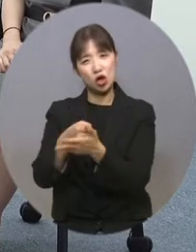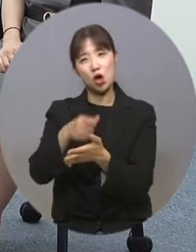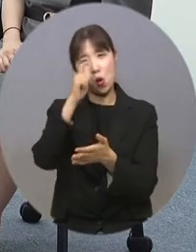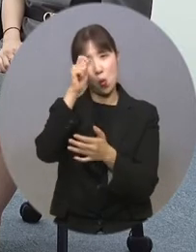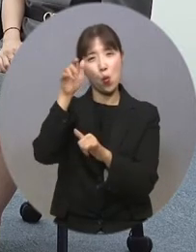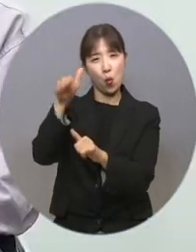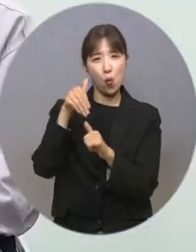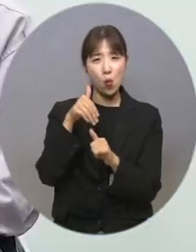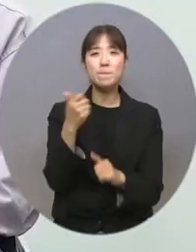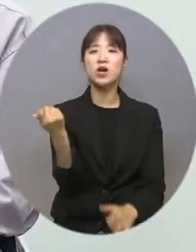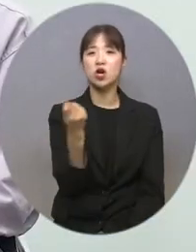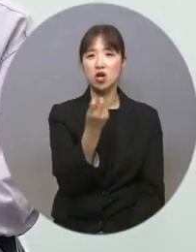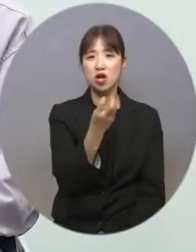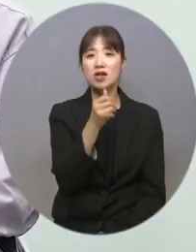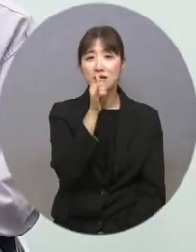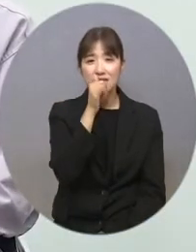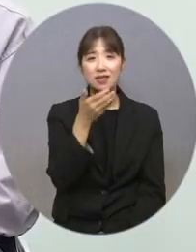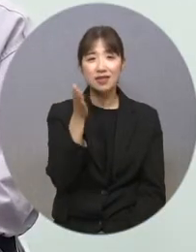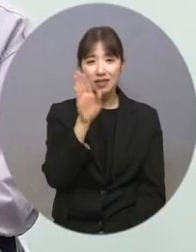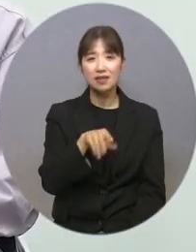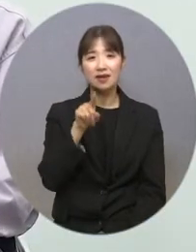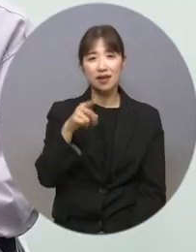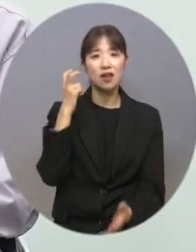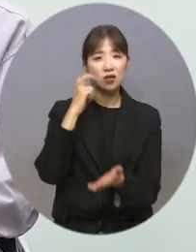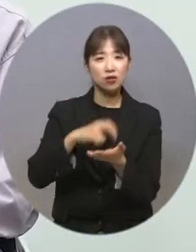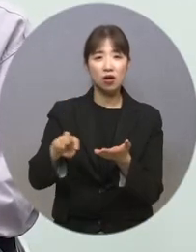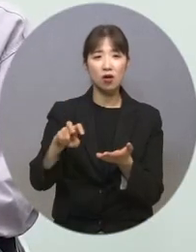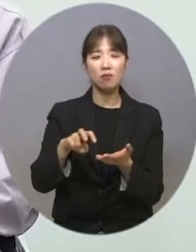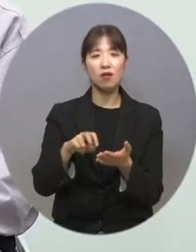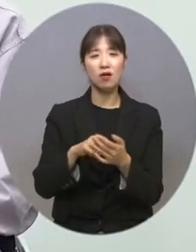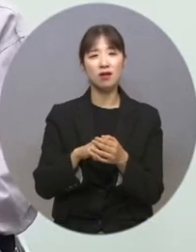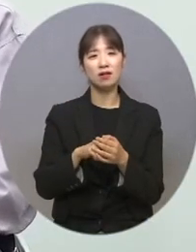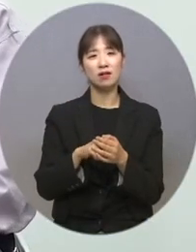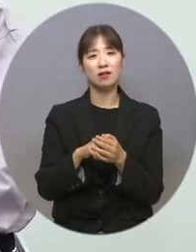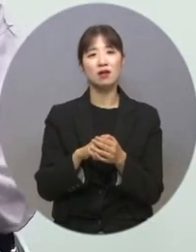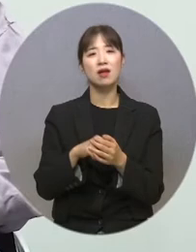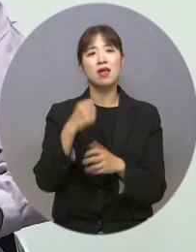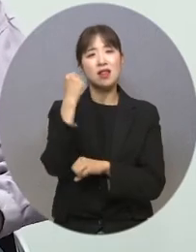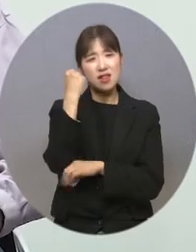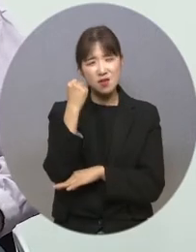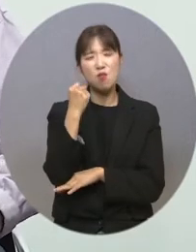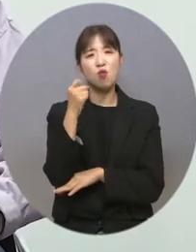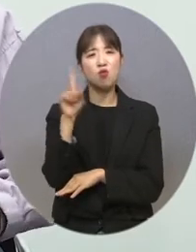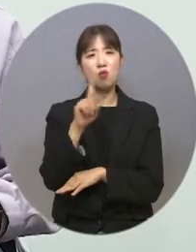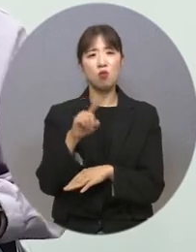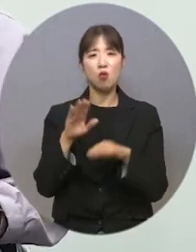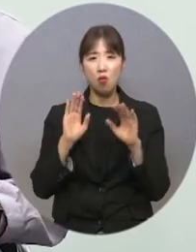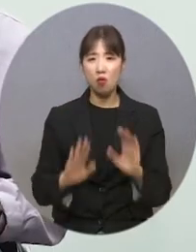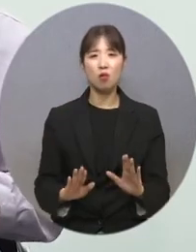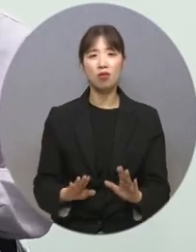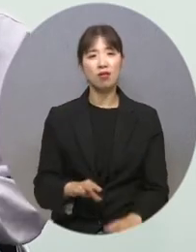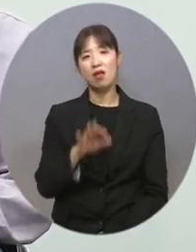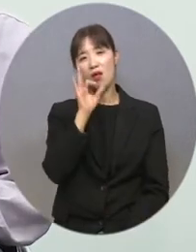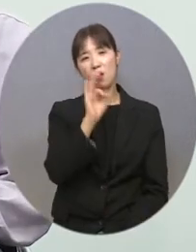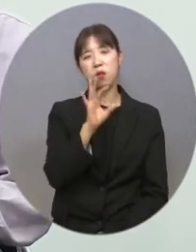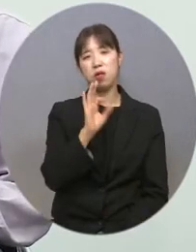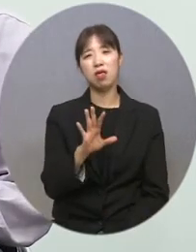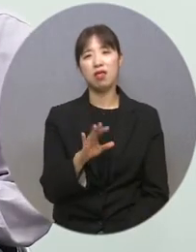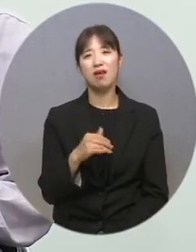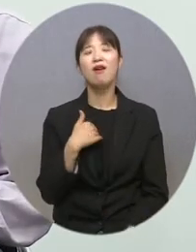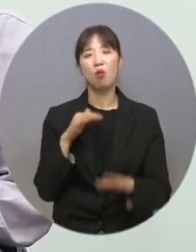콜 택시가 몇 개가 있는데 그 글 로 전화하면 기본적으로 조순이 저희도 오늘도 안잡혀 가지고 그냥